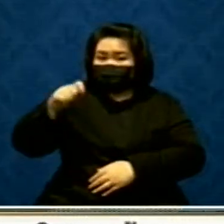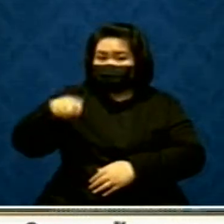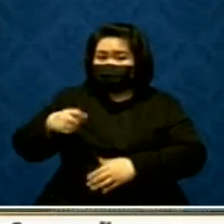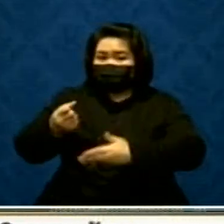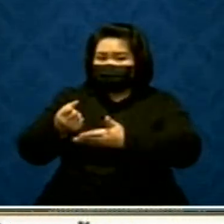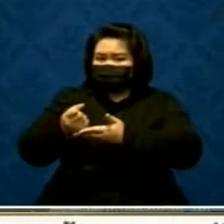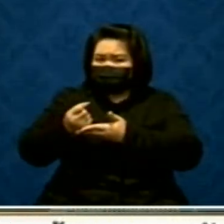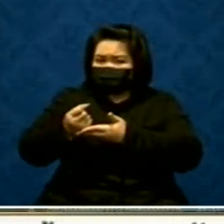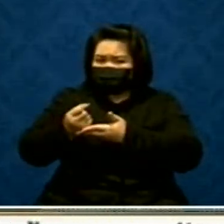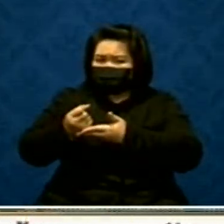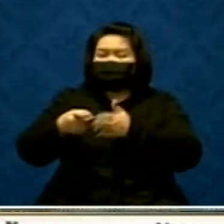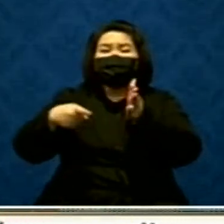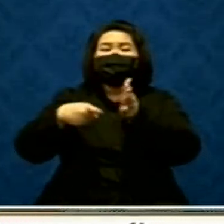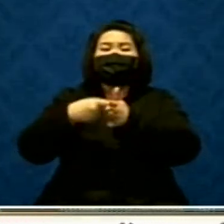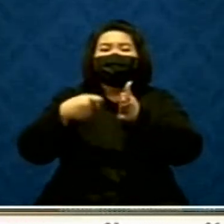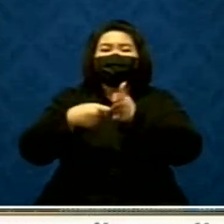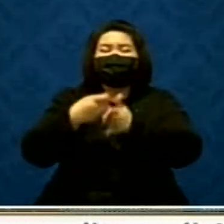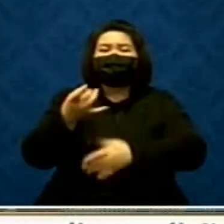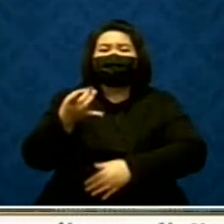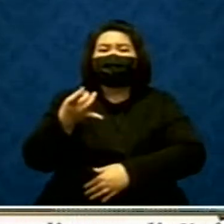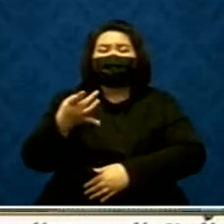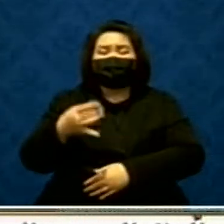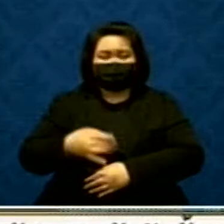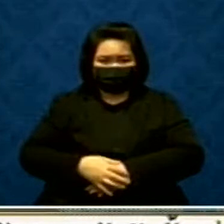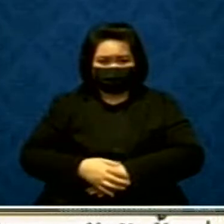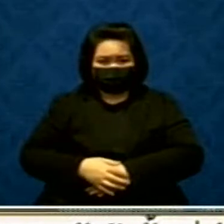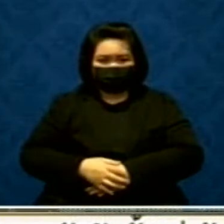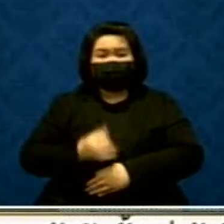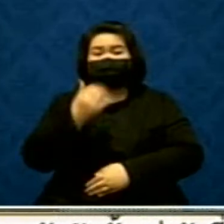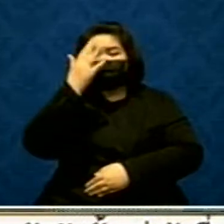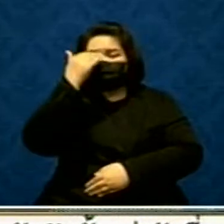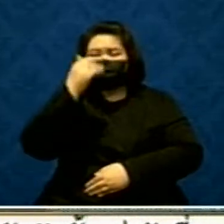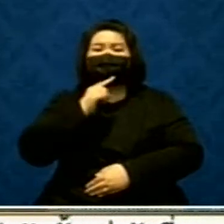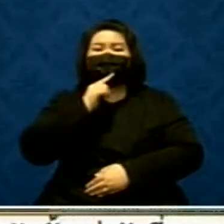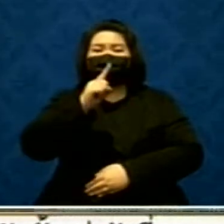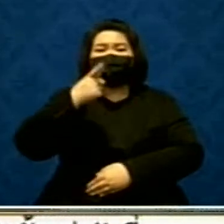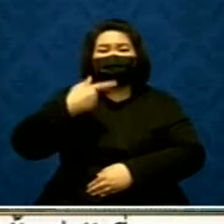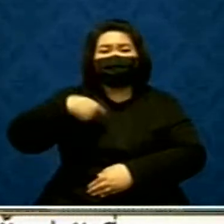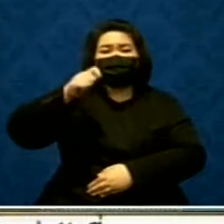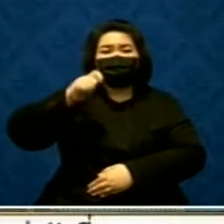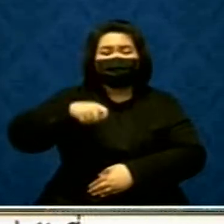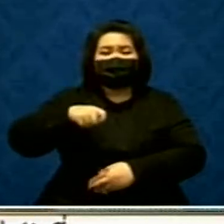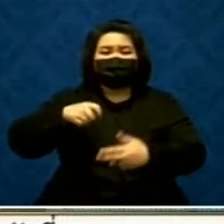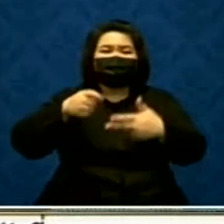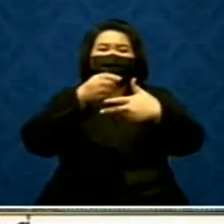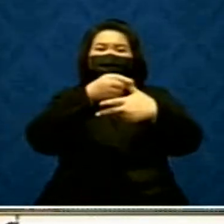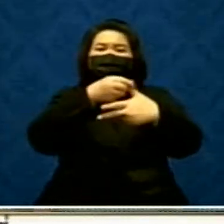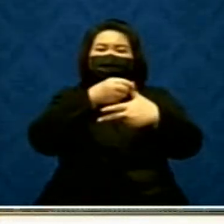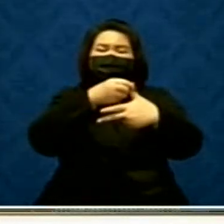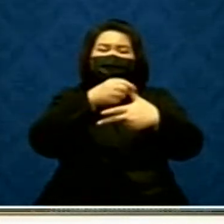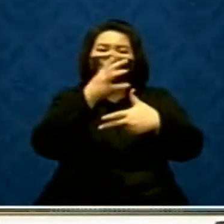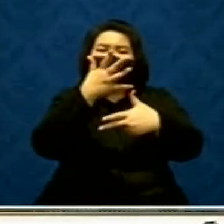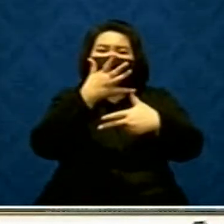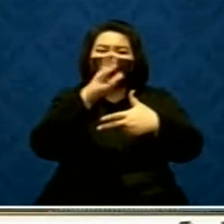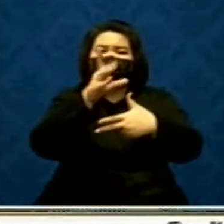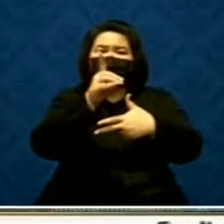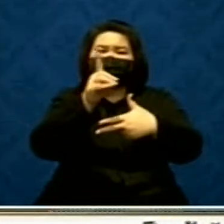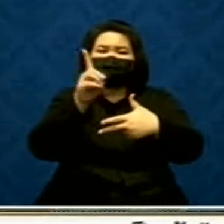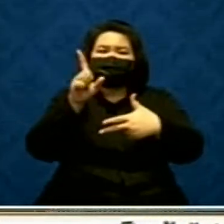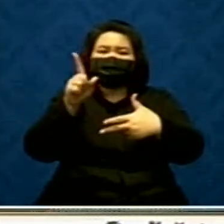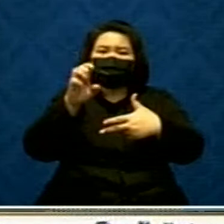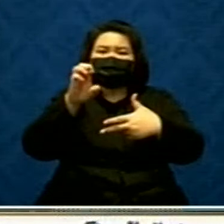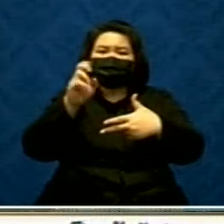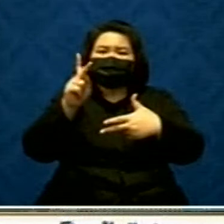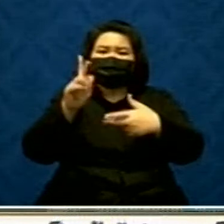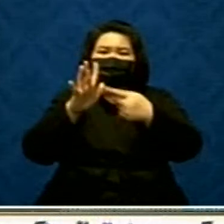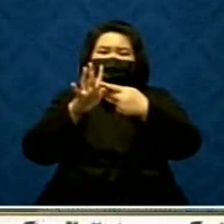ถไฟต้องฟ้องต่อศาลปกครองทำไมไม่ฟ้องต่อศาลฎีกาซึ่งเรื่องนี้นะครับทางการรถไฟได้รายง